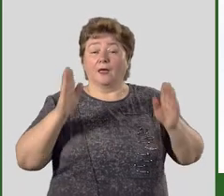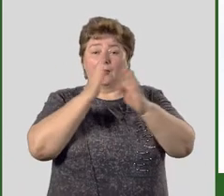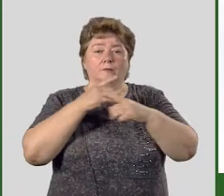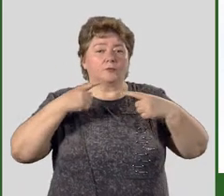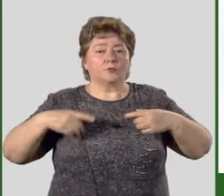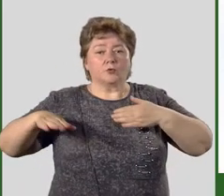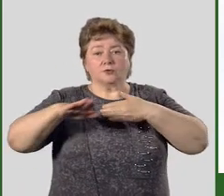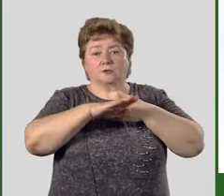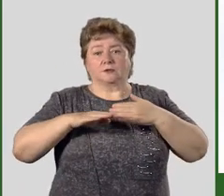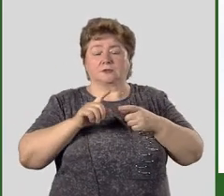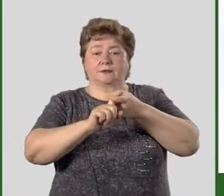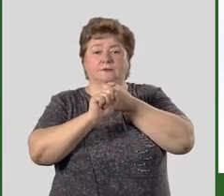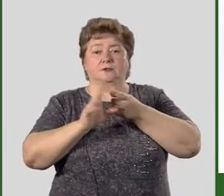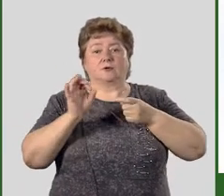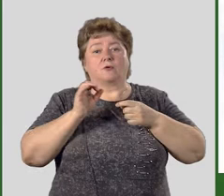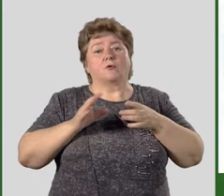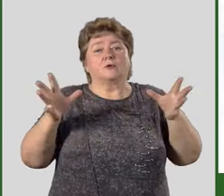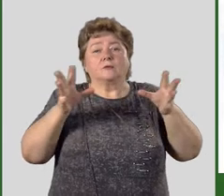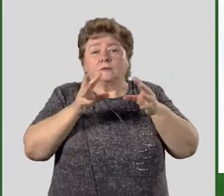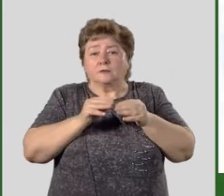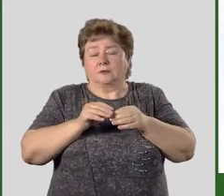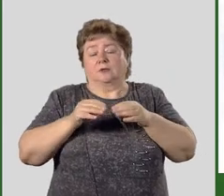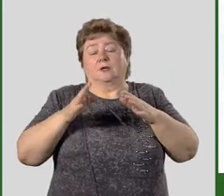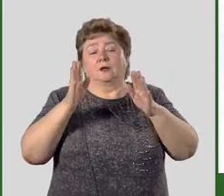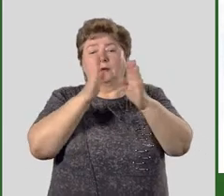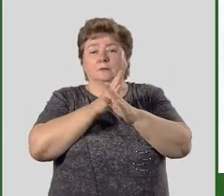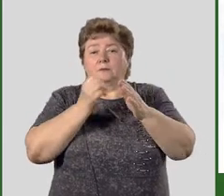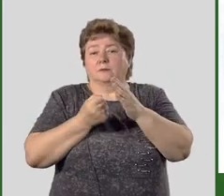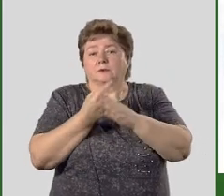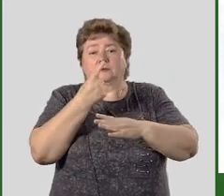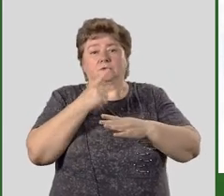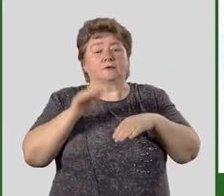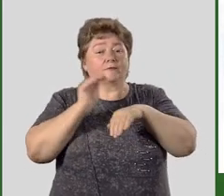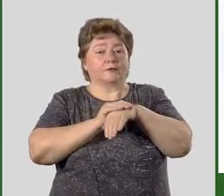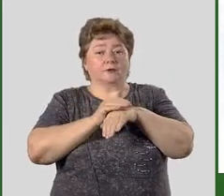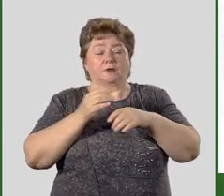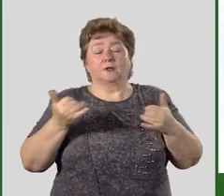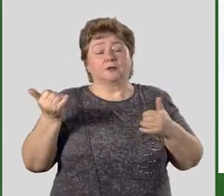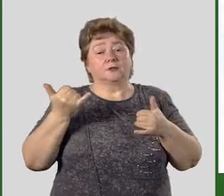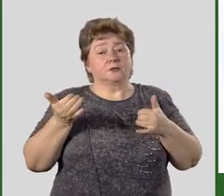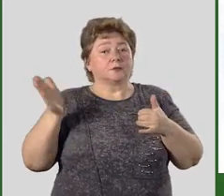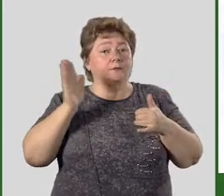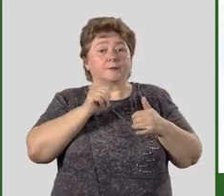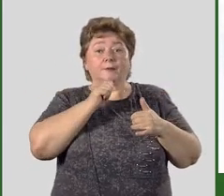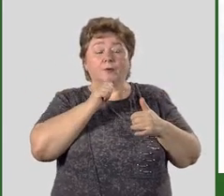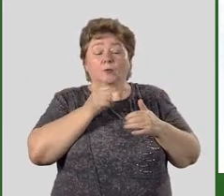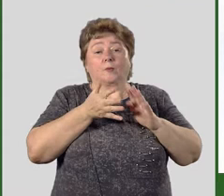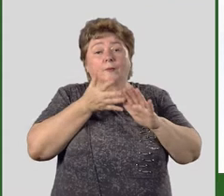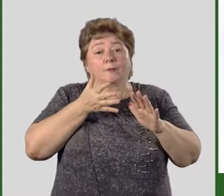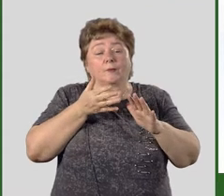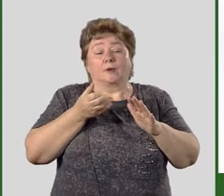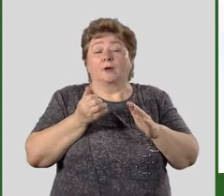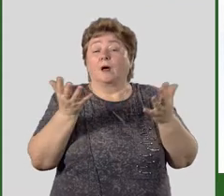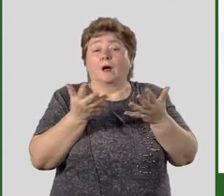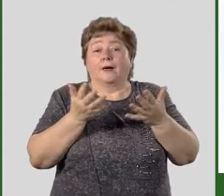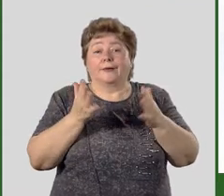Климат любой территории зависит от взаимодействия климатообразующих факторов. Давайте попробуем выяснить,